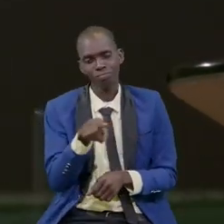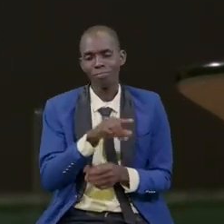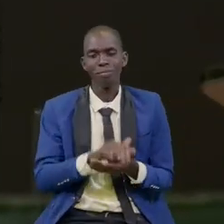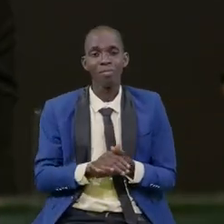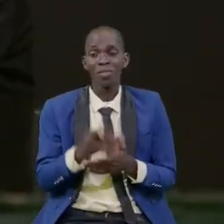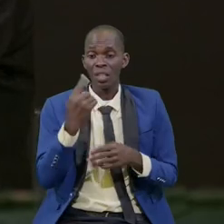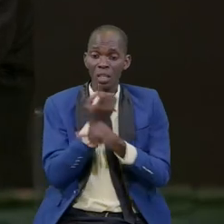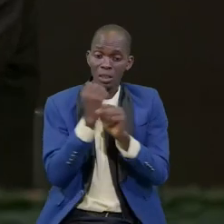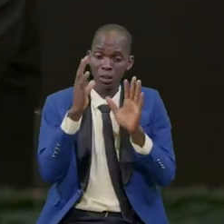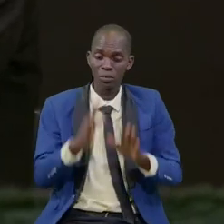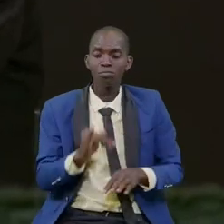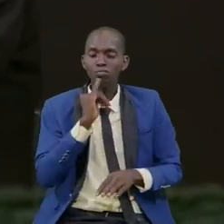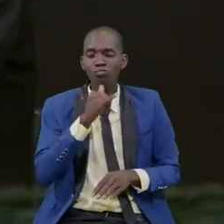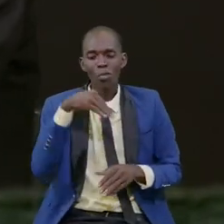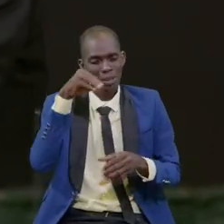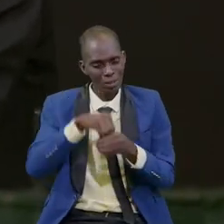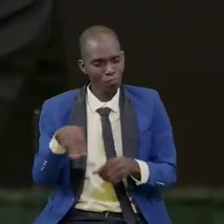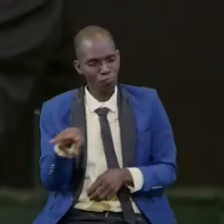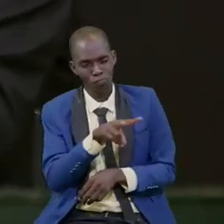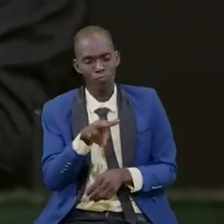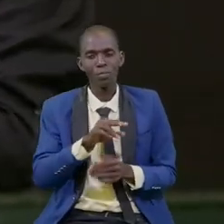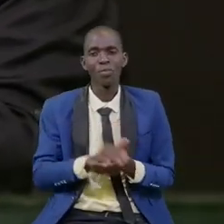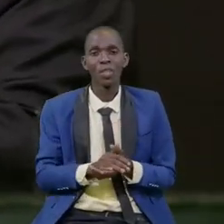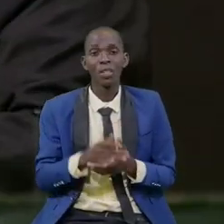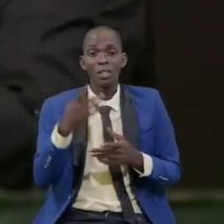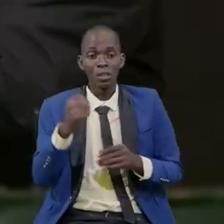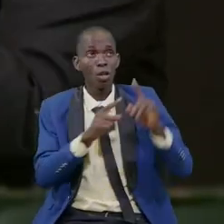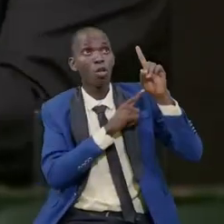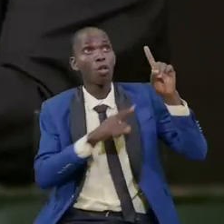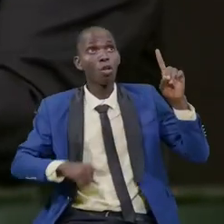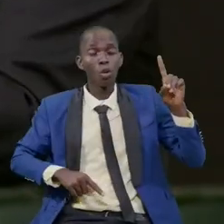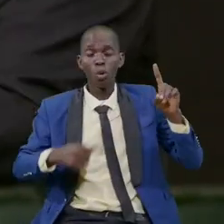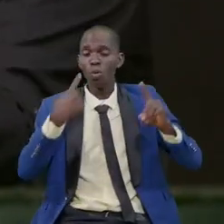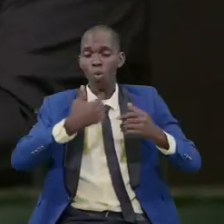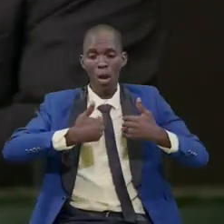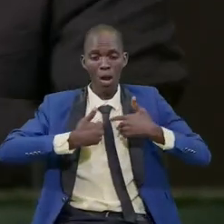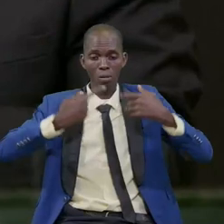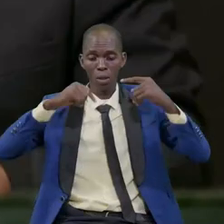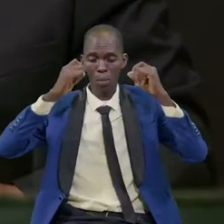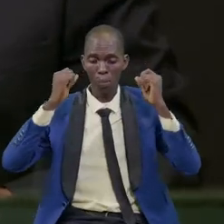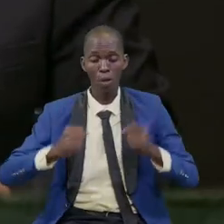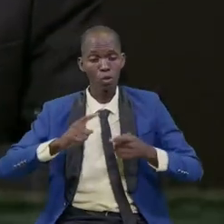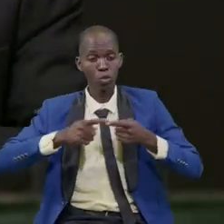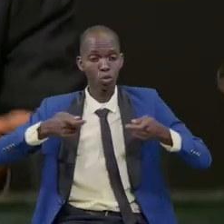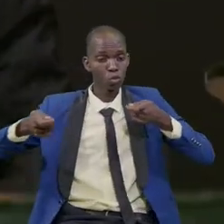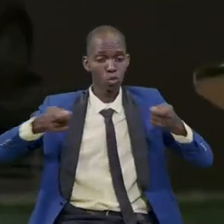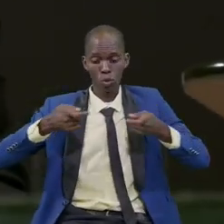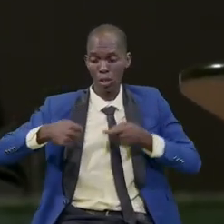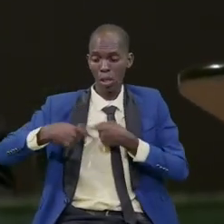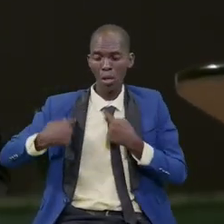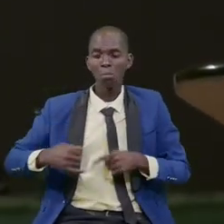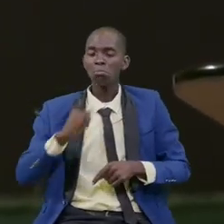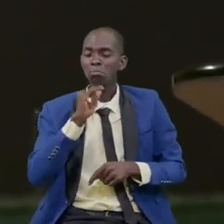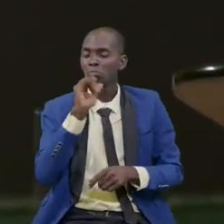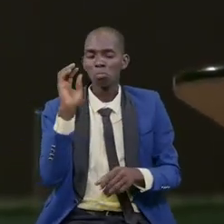cœur. Parce que celui-là qui est le Seigneur, l'autorité, le souverain, qui peut contrôler le cœur